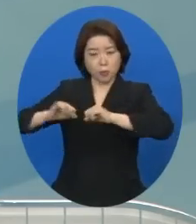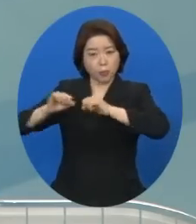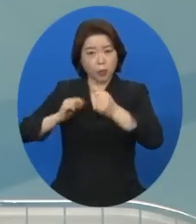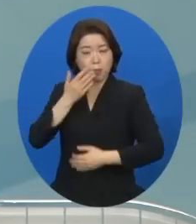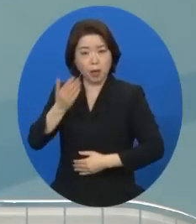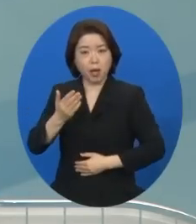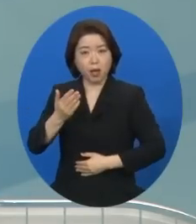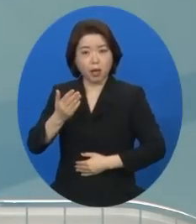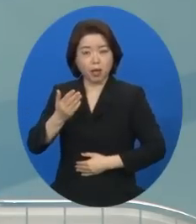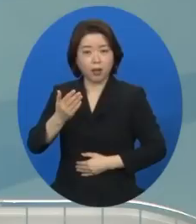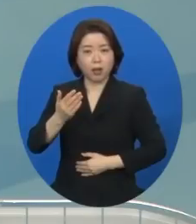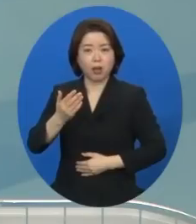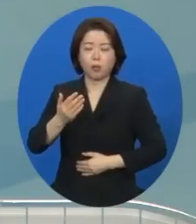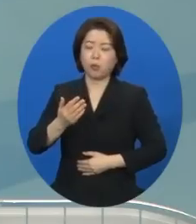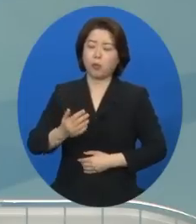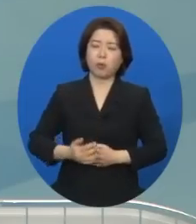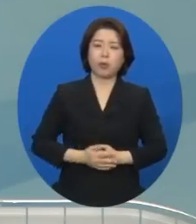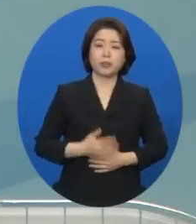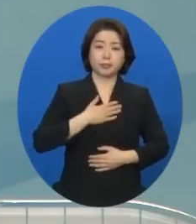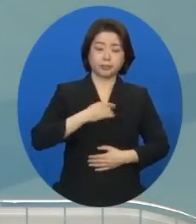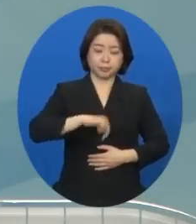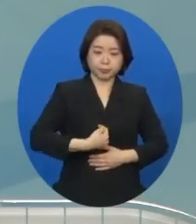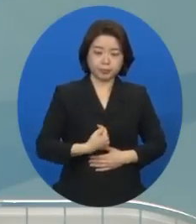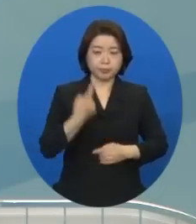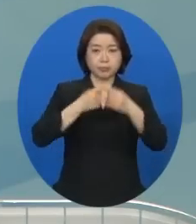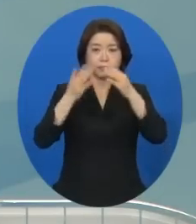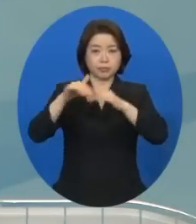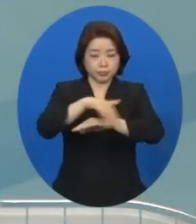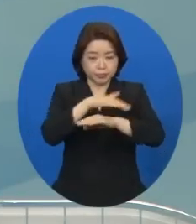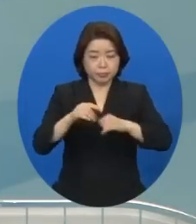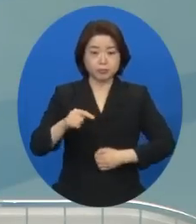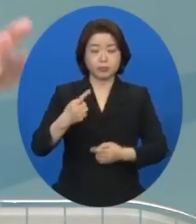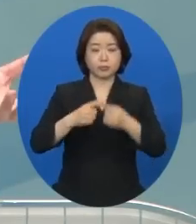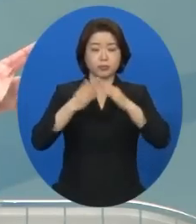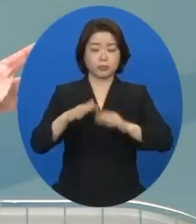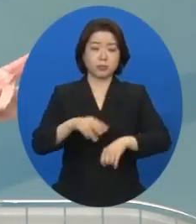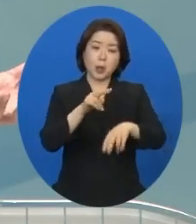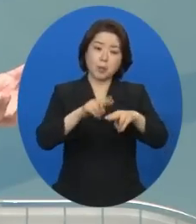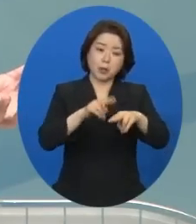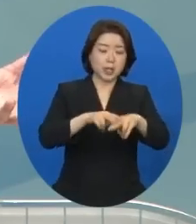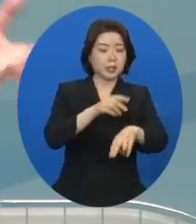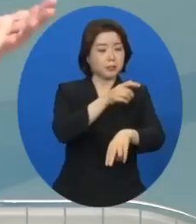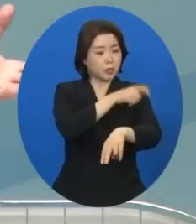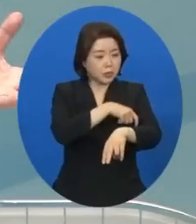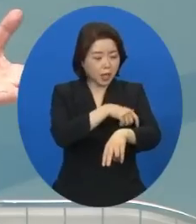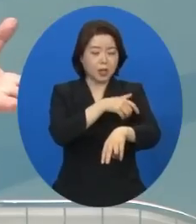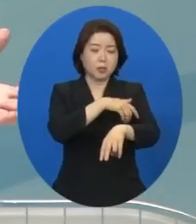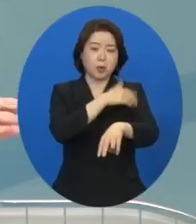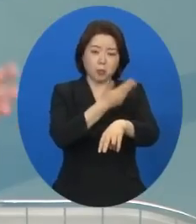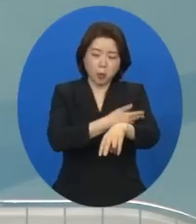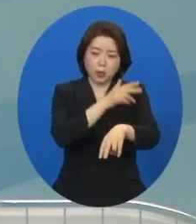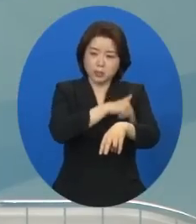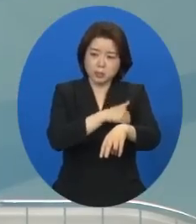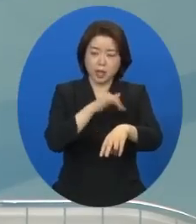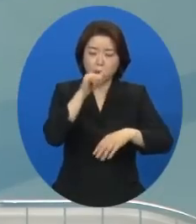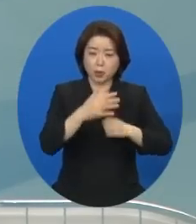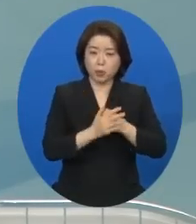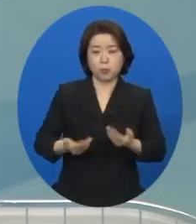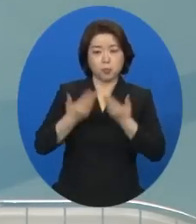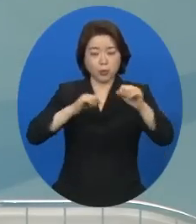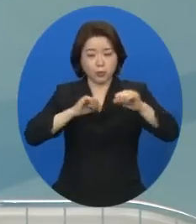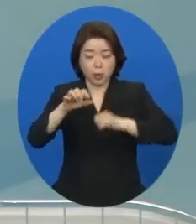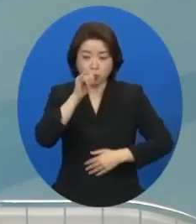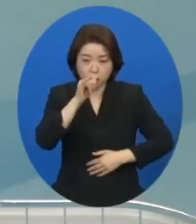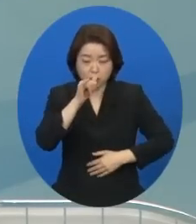있어요. 자기 자신은 교회도 다니고 교회에서 직분도 맡고 봉사도 하니까 당연히 좋은